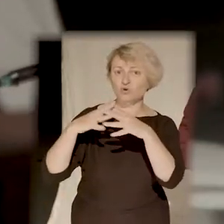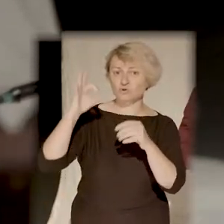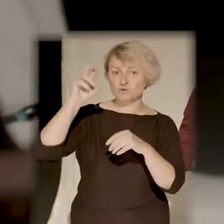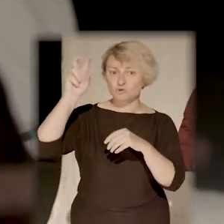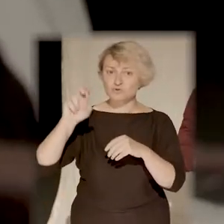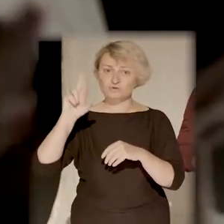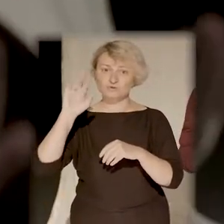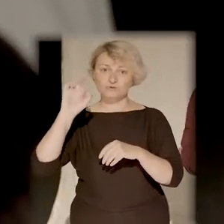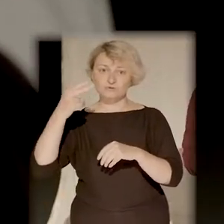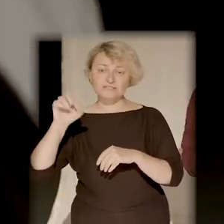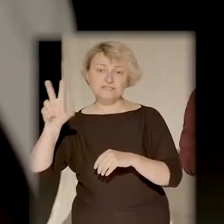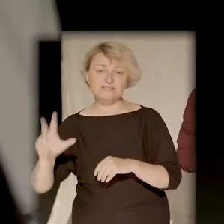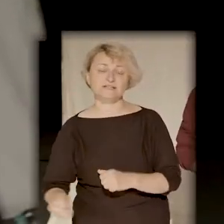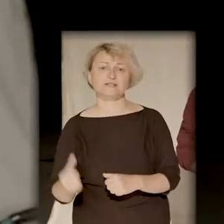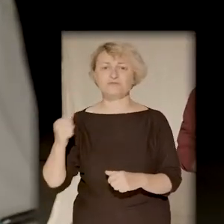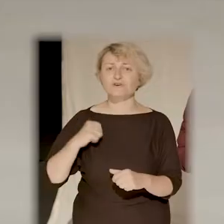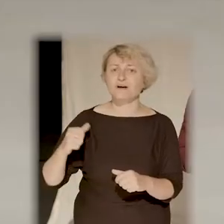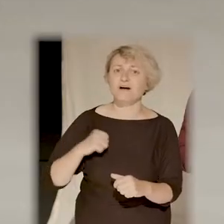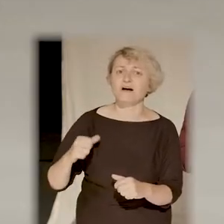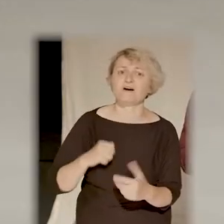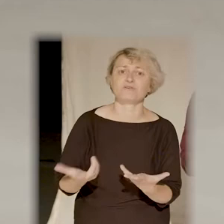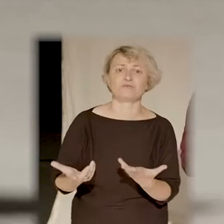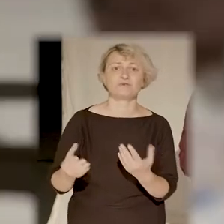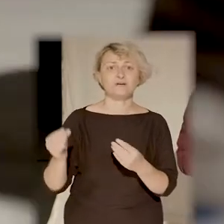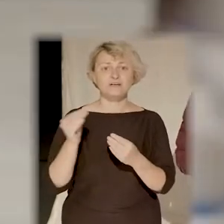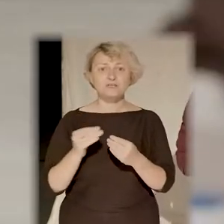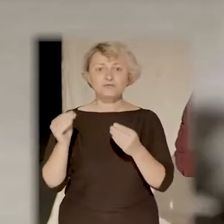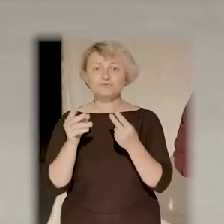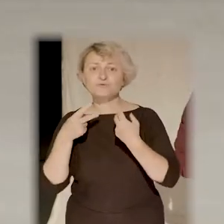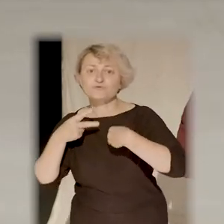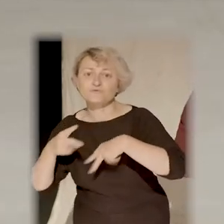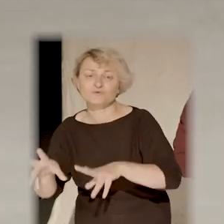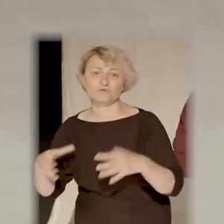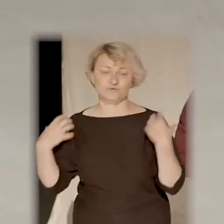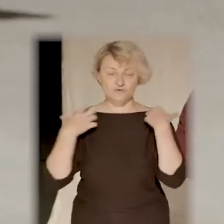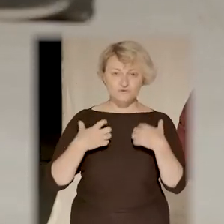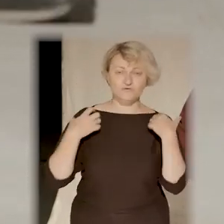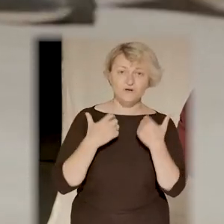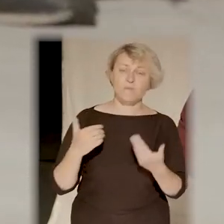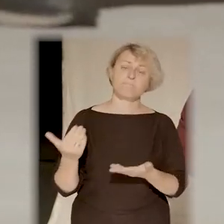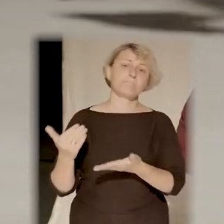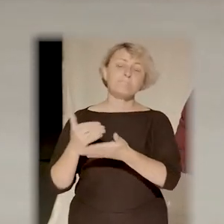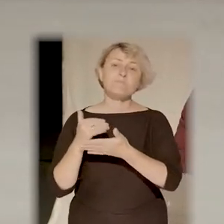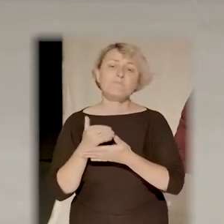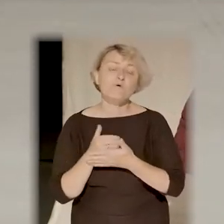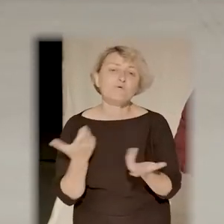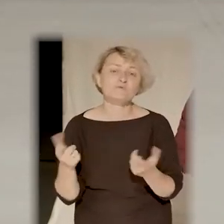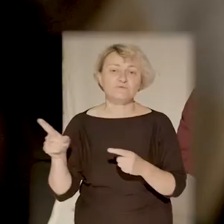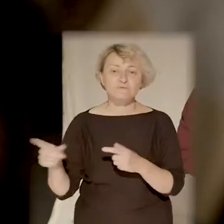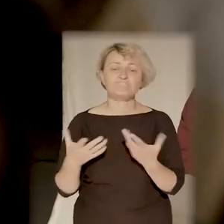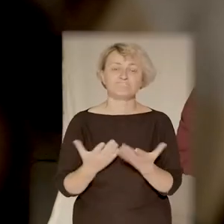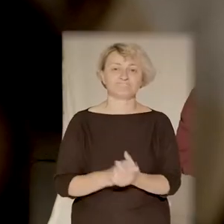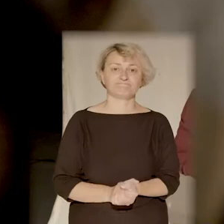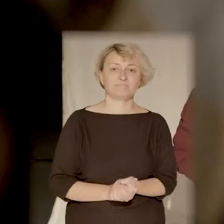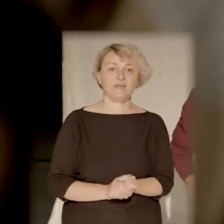się w jakiś sposób zwrócić ku nim, że one potrzebują często pomocy. I to jest dla nas